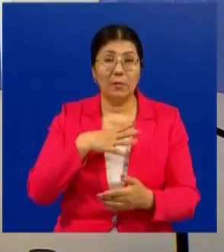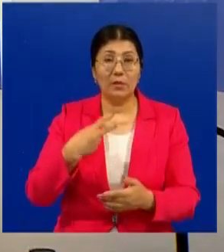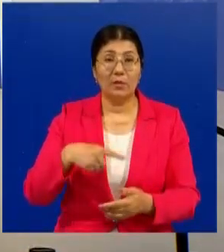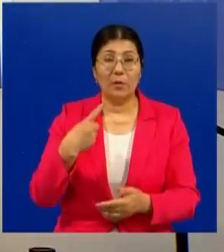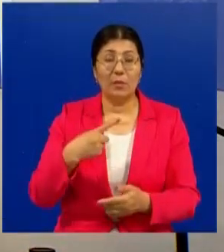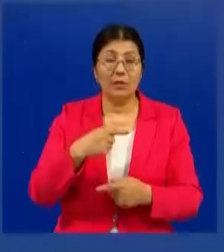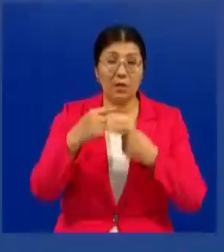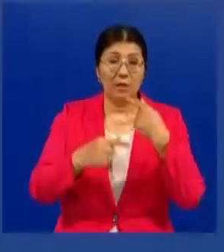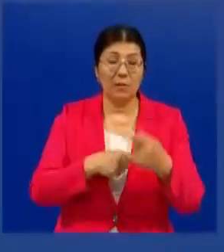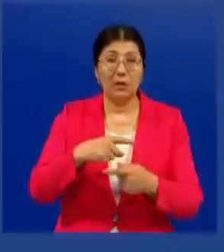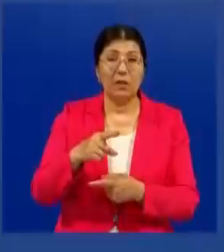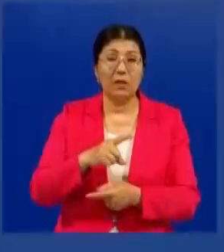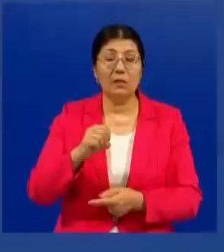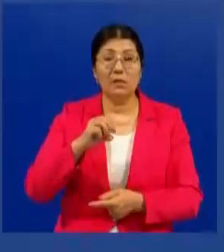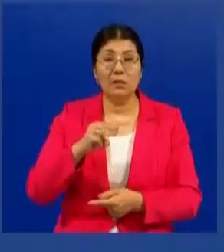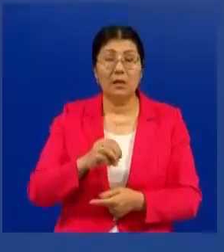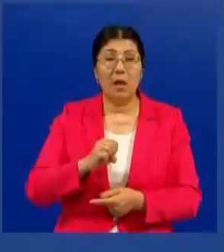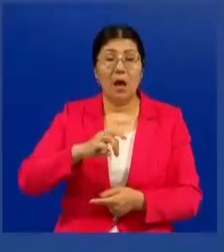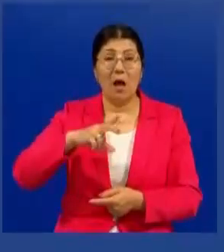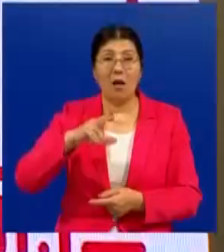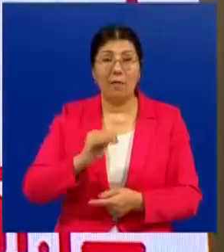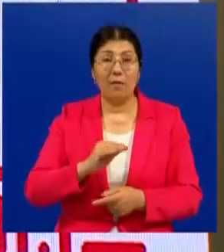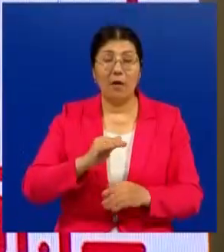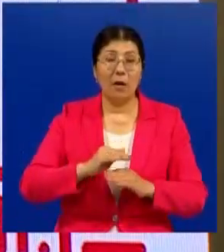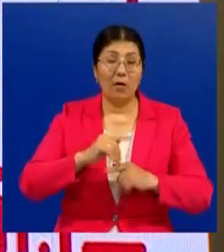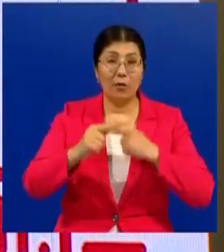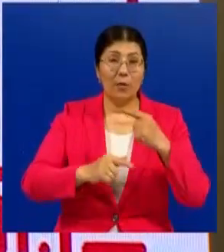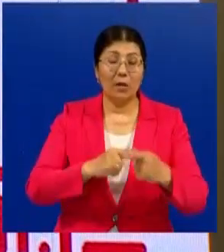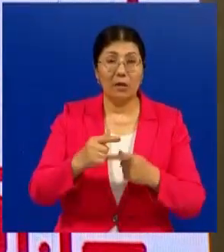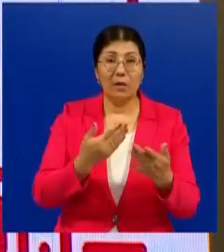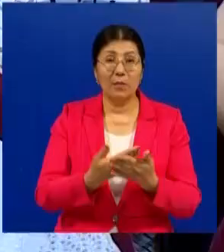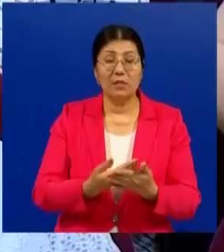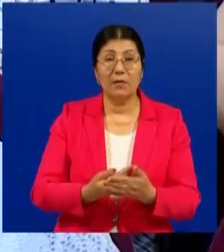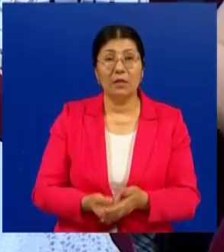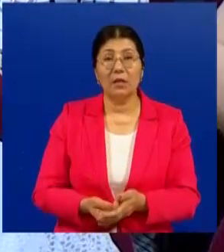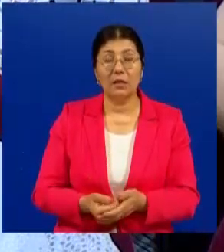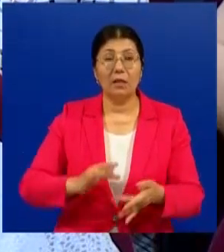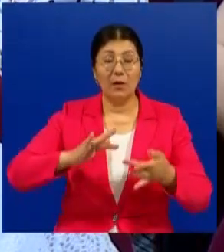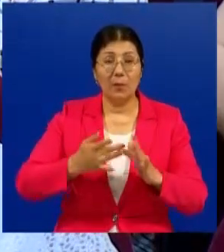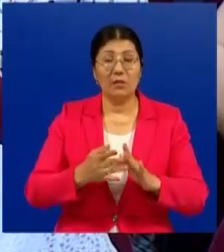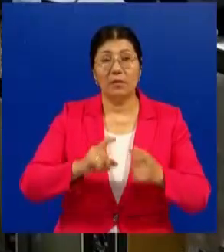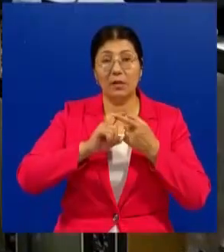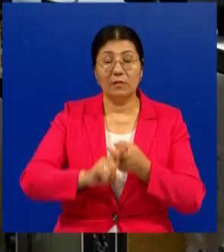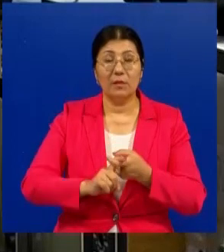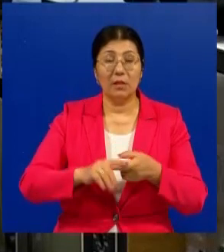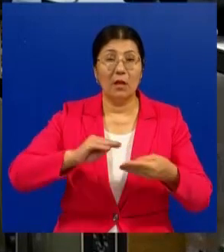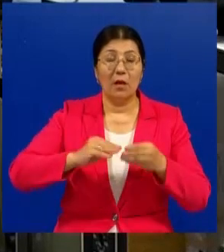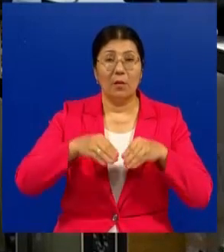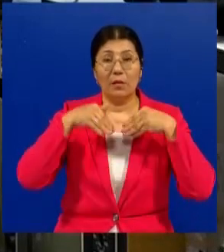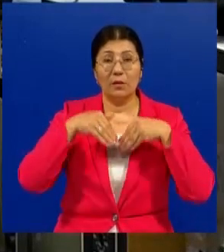21-ші ғасырдағы Z және Альфа ұрпақтарының құзыреттілігі, гаджеттерге тәуелділік мәселелерін шешу жолдары талқыланды.